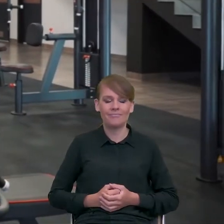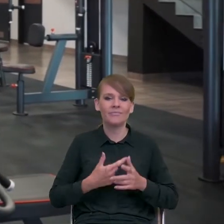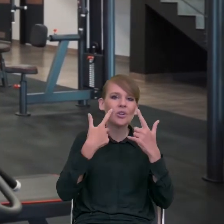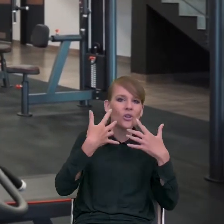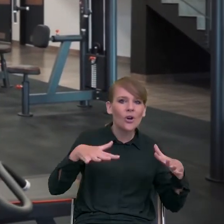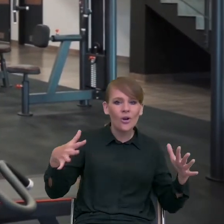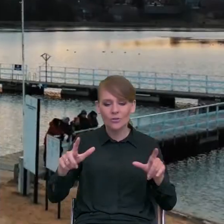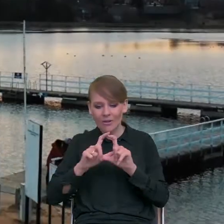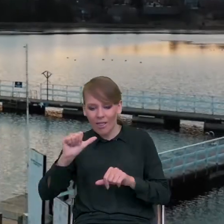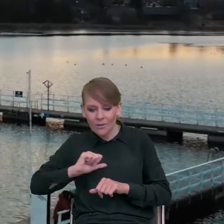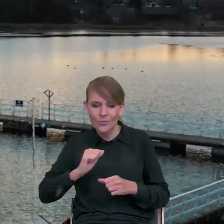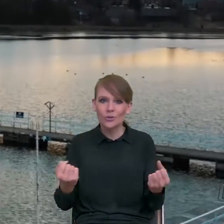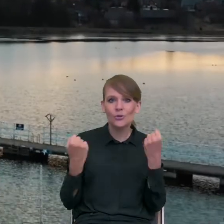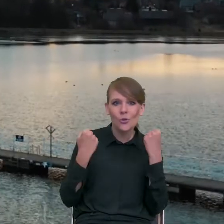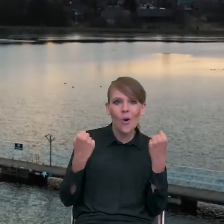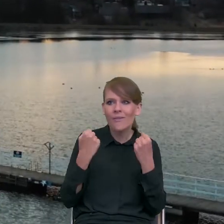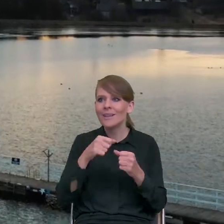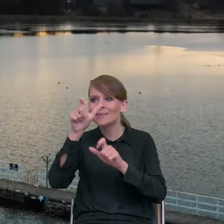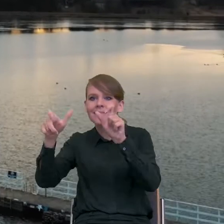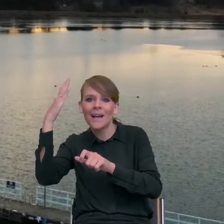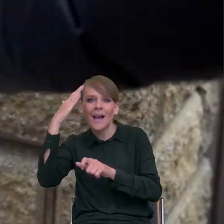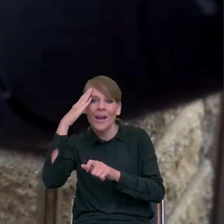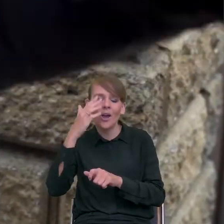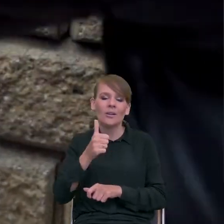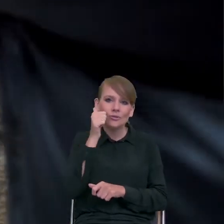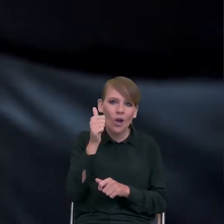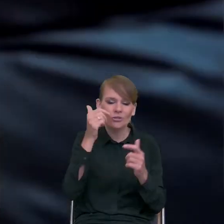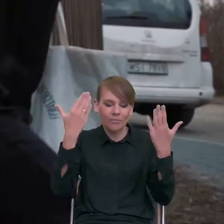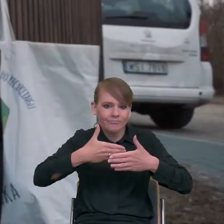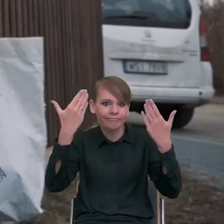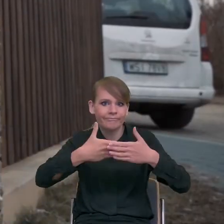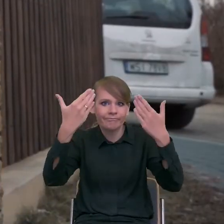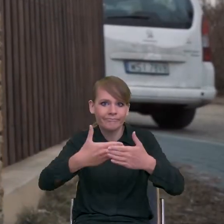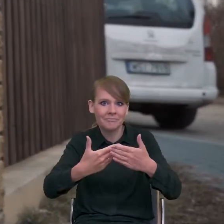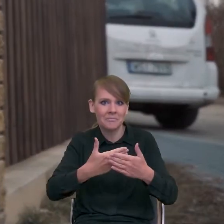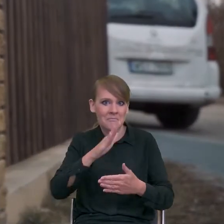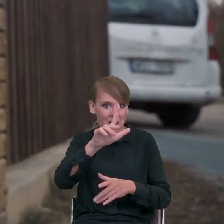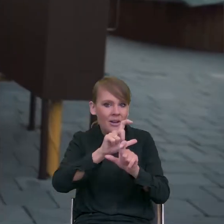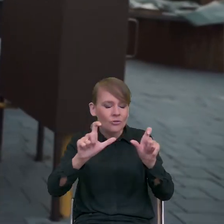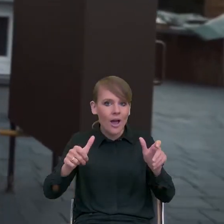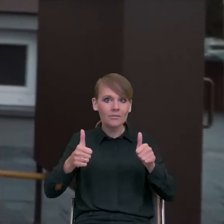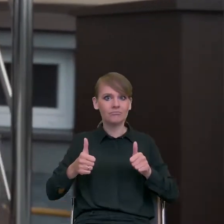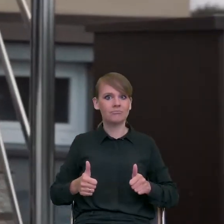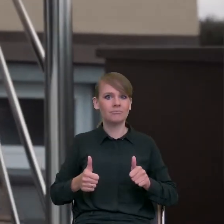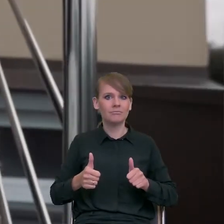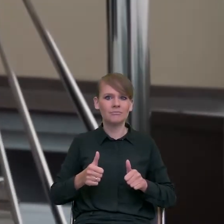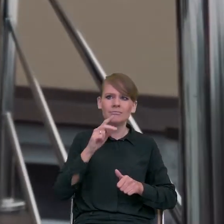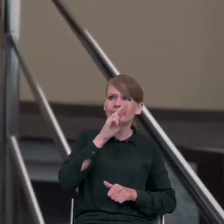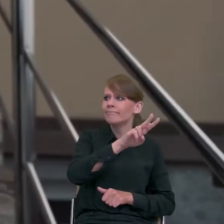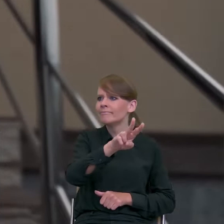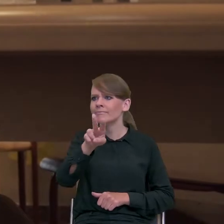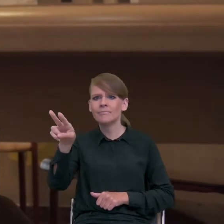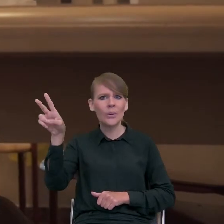Rozrywka, czas dla siebie, siłownia, znajomi, tak mija dzień za dniem. Czy masz czas, żeby się zatrzymać? Dostrzec świat ludzi wokół